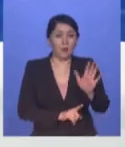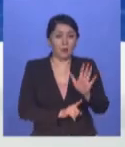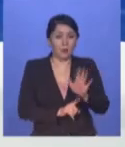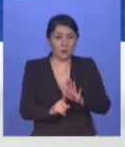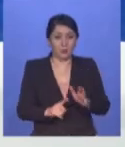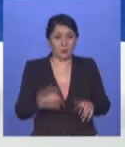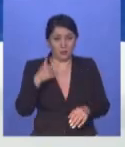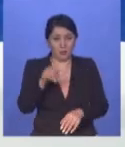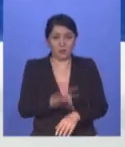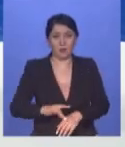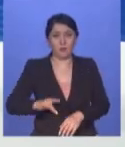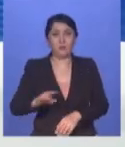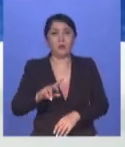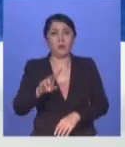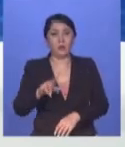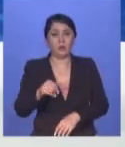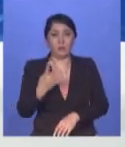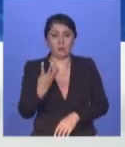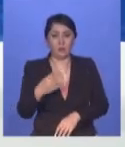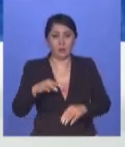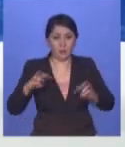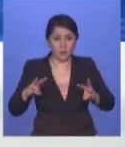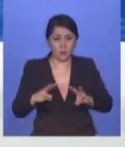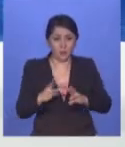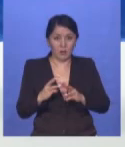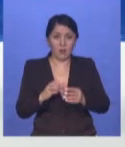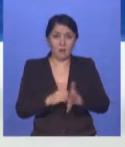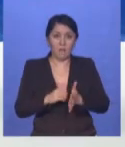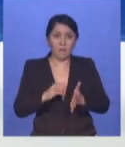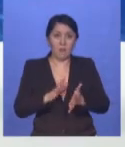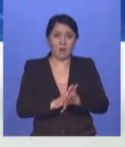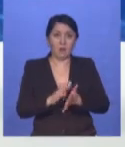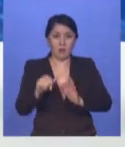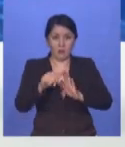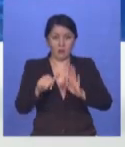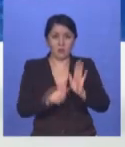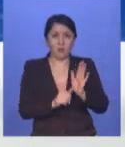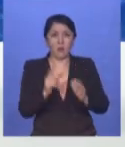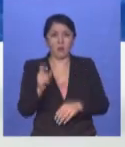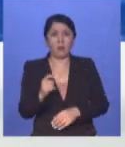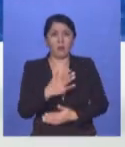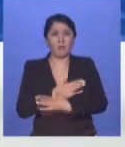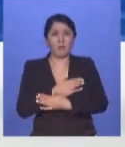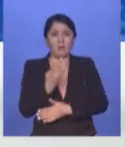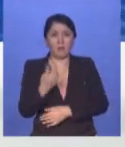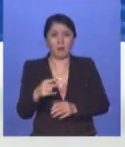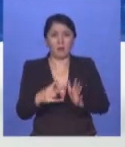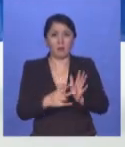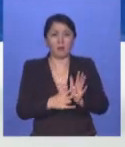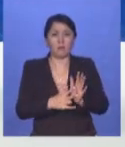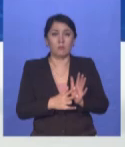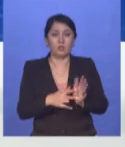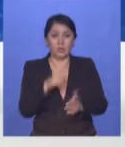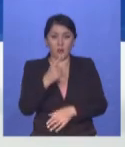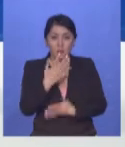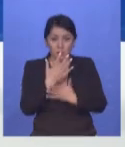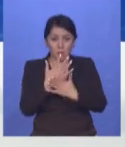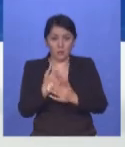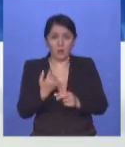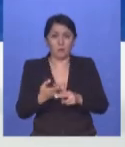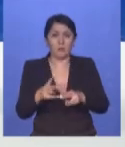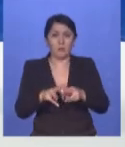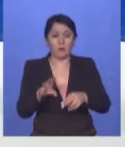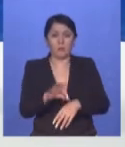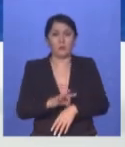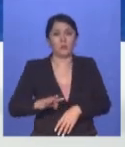Жыл басынан бері өңірде 240 өрт тіркелген. Салдарынан 16 адам қаза тауып, 28 адам әртүрлі жарақаттар алды. Бұл